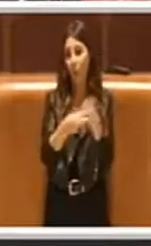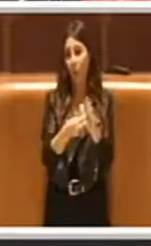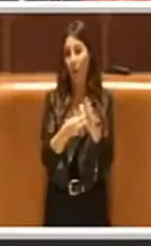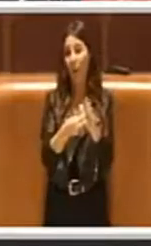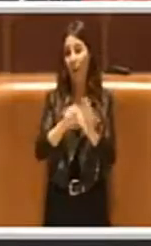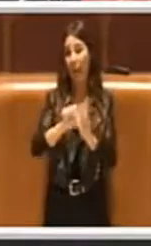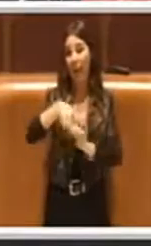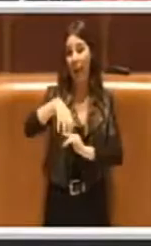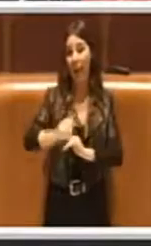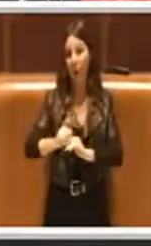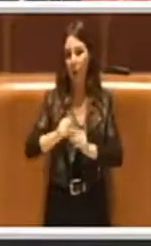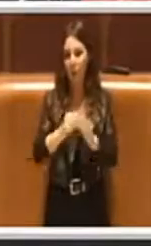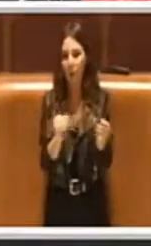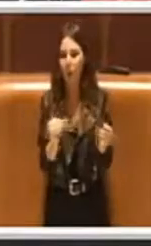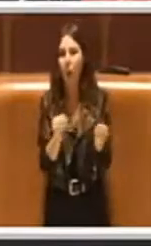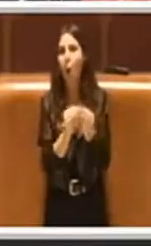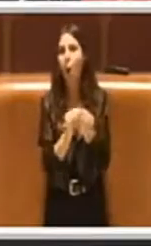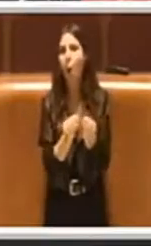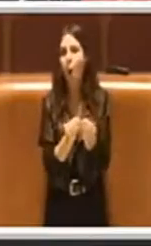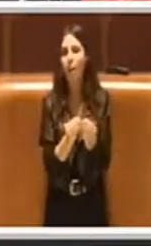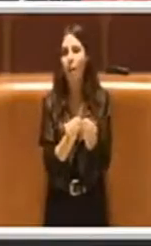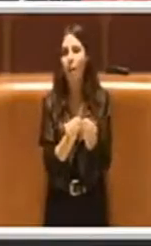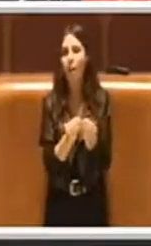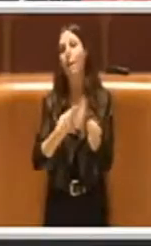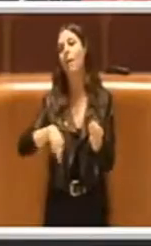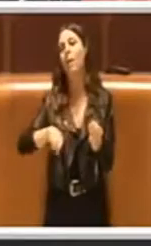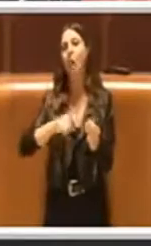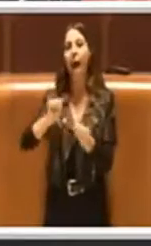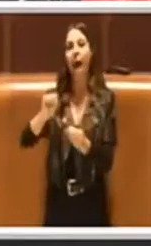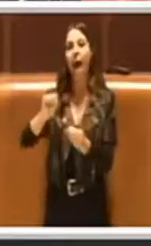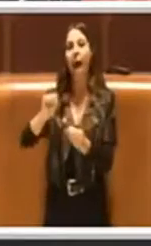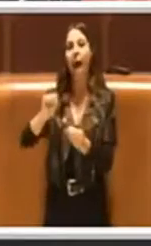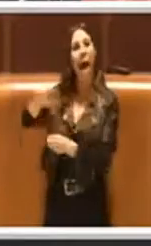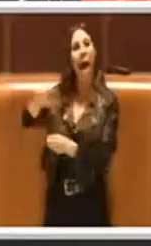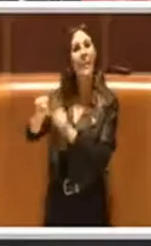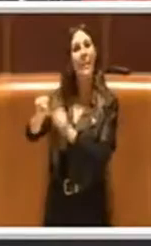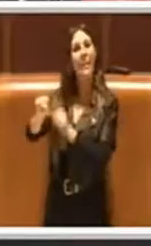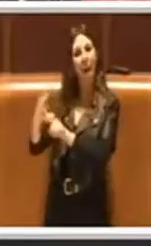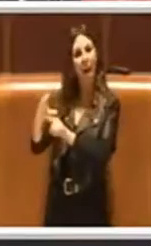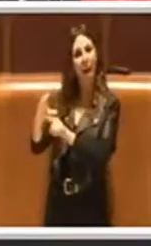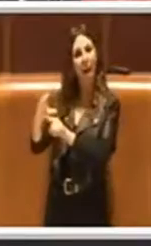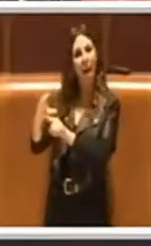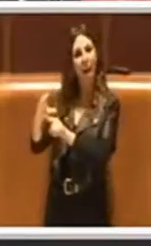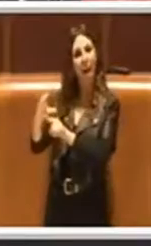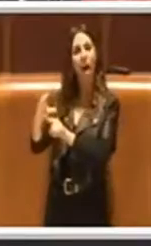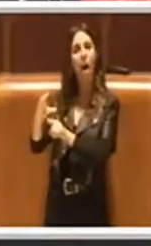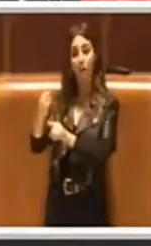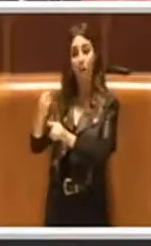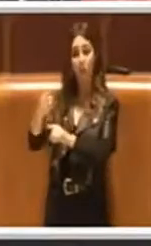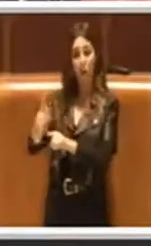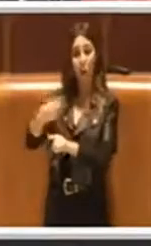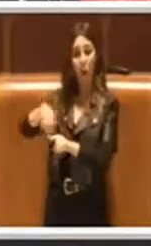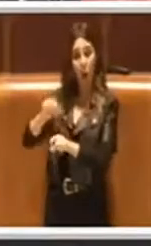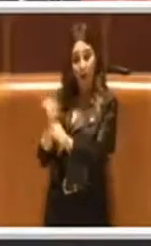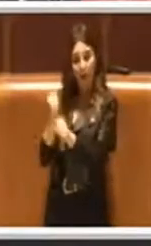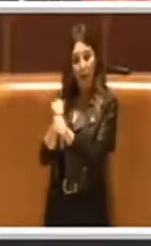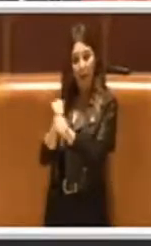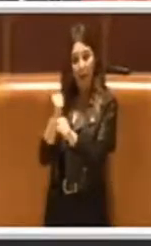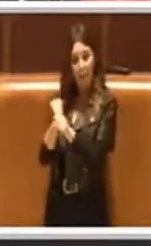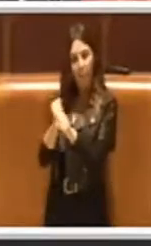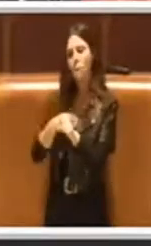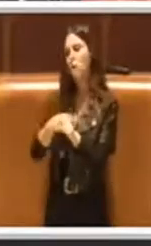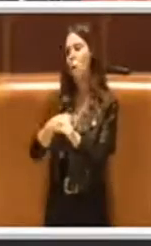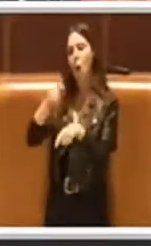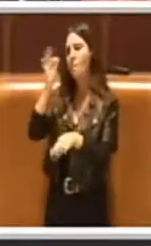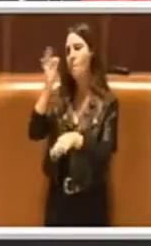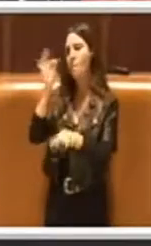come abbiamo fatto poi sostanzialmente anche con atac noi con atac devo dire abbiamo fatto un grandissimo lavoro sin dal primo